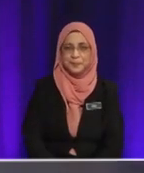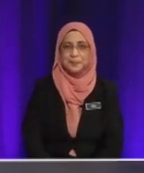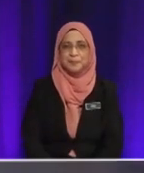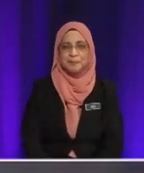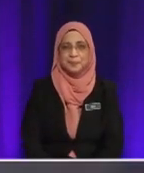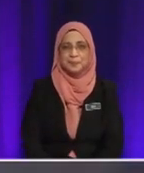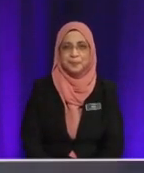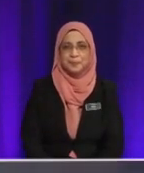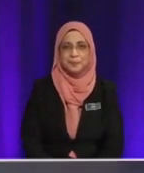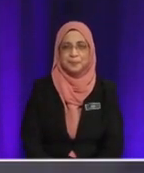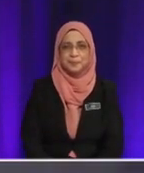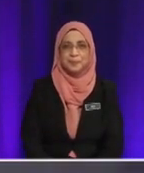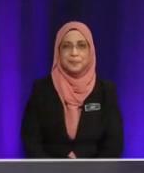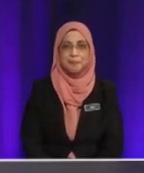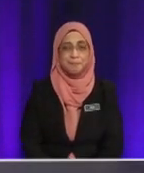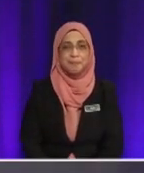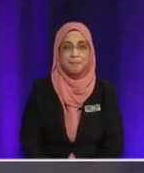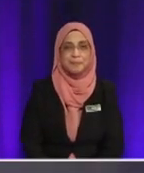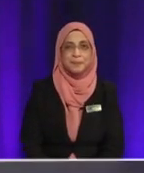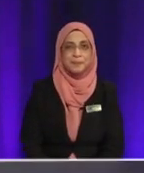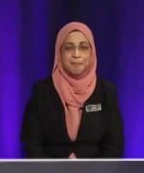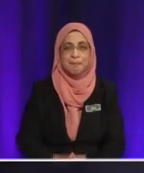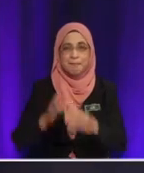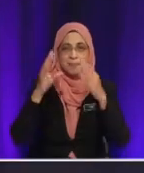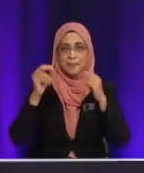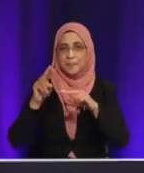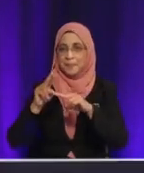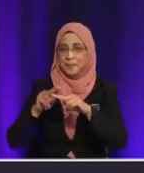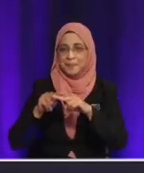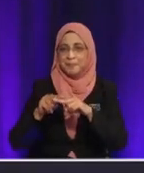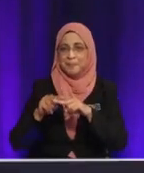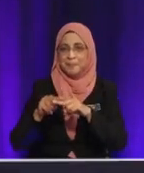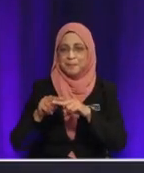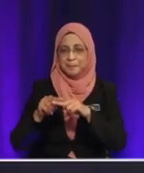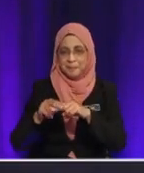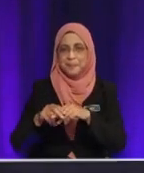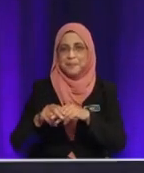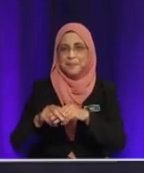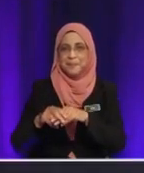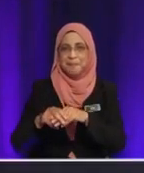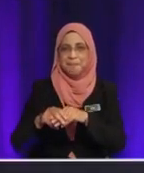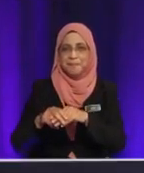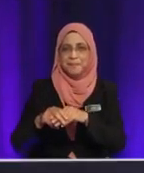Ni. Okey. Kemudian saya mempersilakan Cikgu Fatin. Okey, duduk Cikgu Fatin sebagai pelanggan saya hari ini.